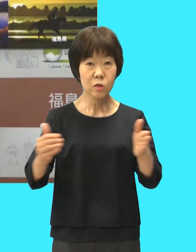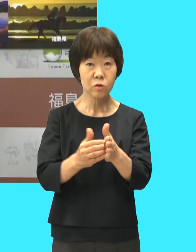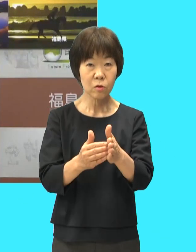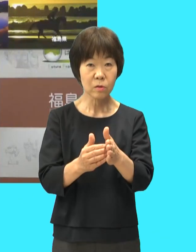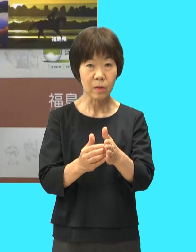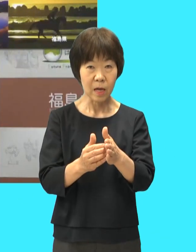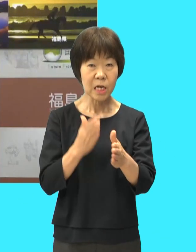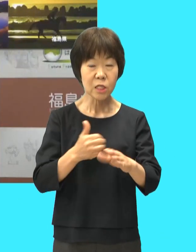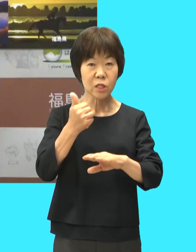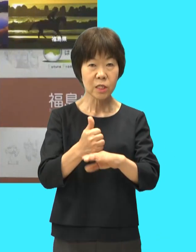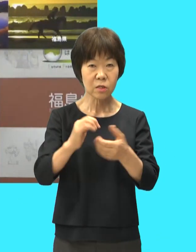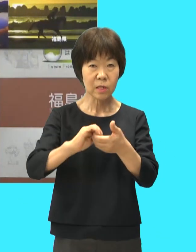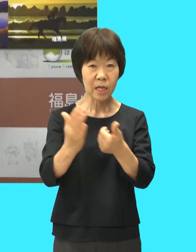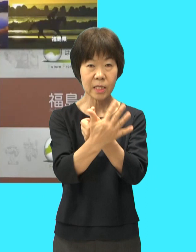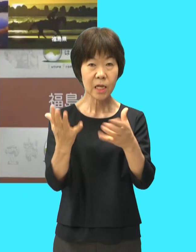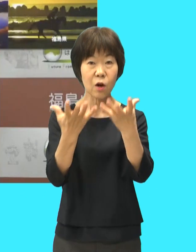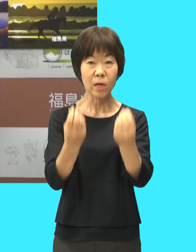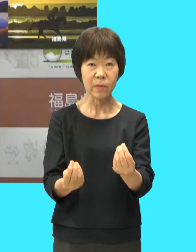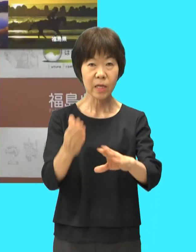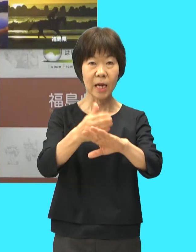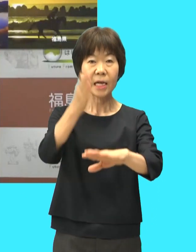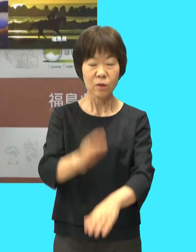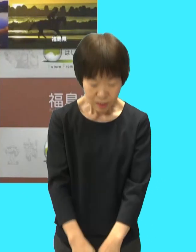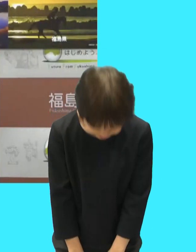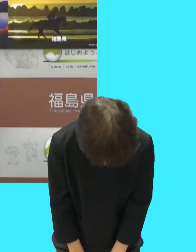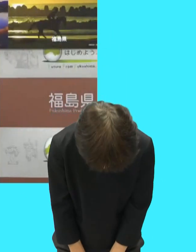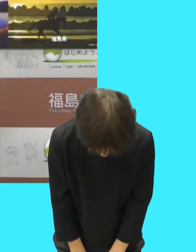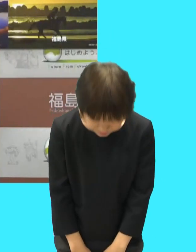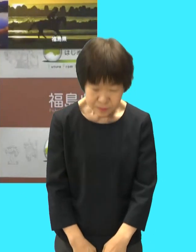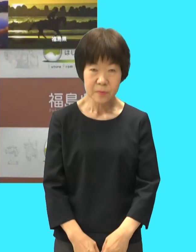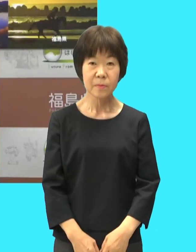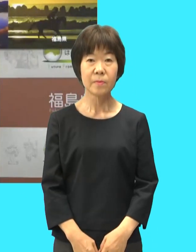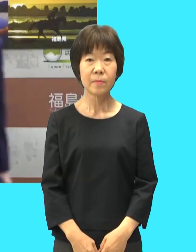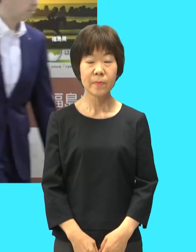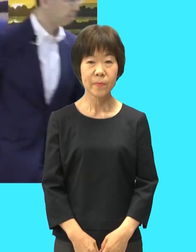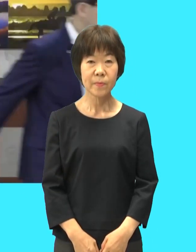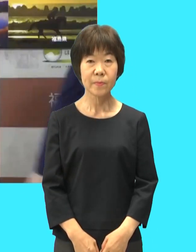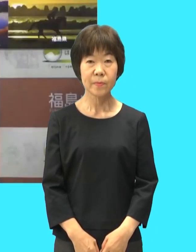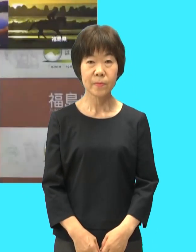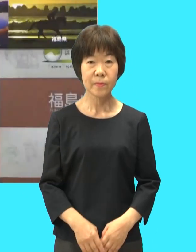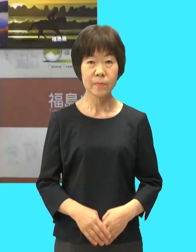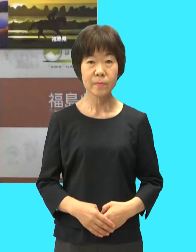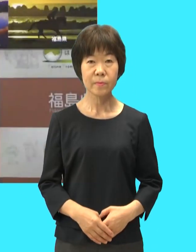は以上で成長ありがとうございましたありがとうございました